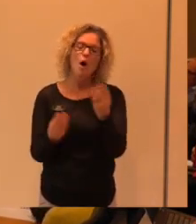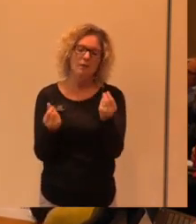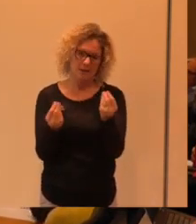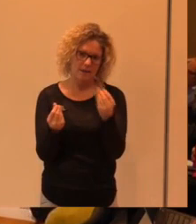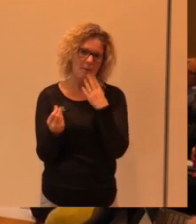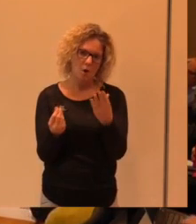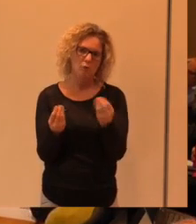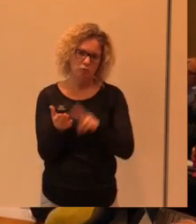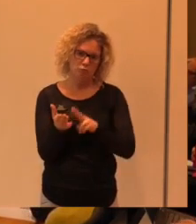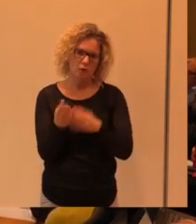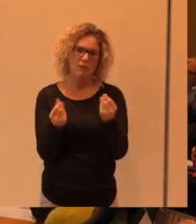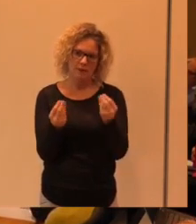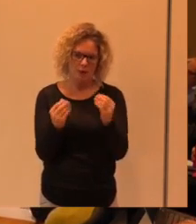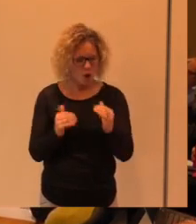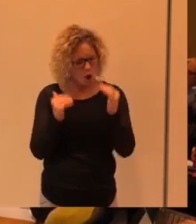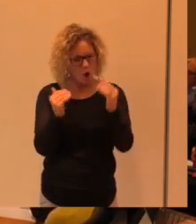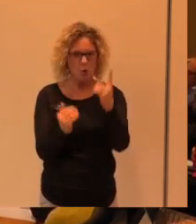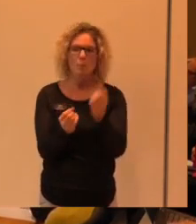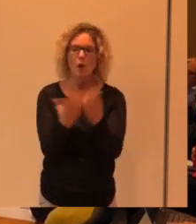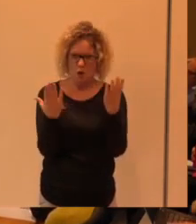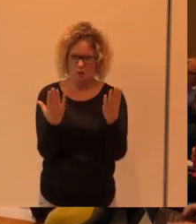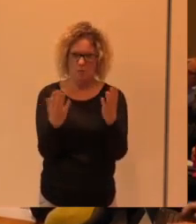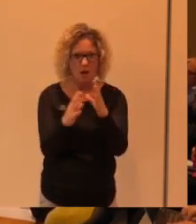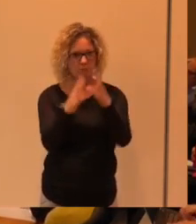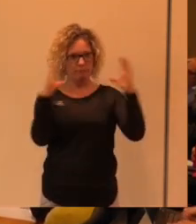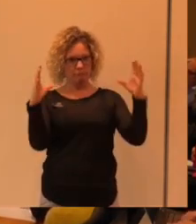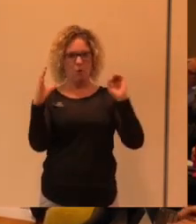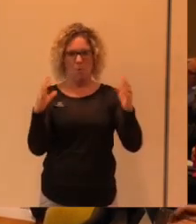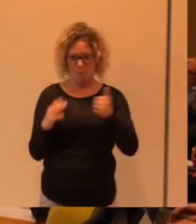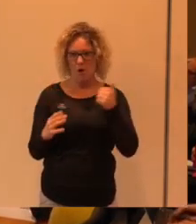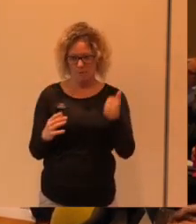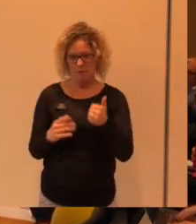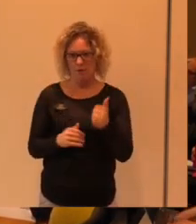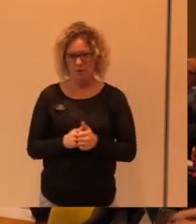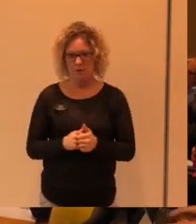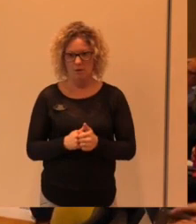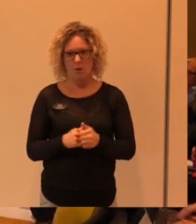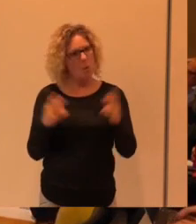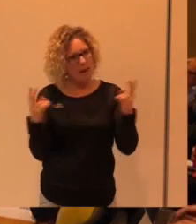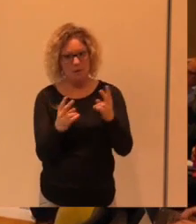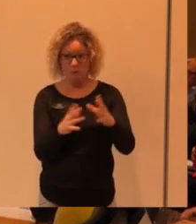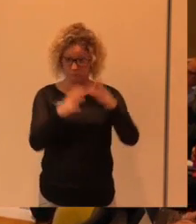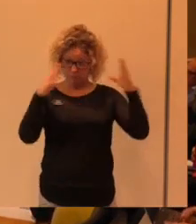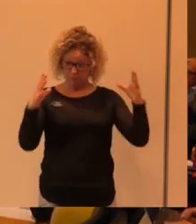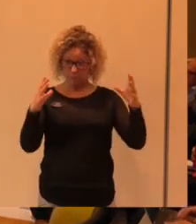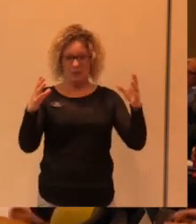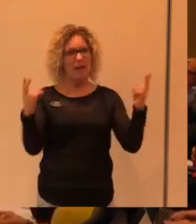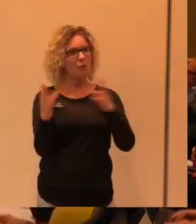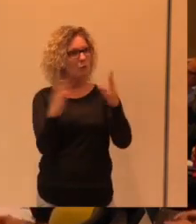kvalitet, en bra datakvalitet. Att de är högupplösta så man kan förstora dem och se tydligt vad de